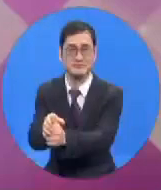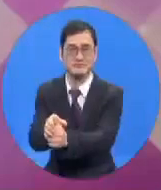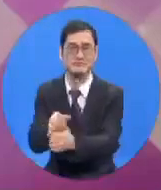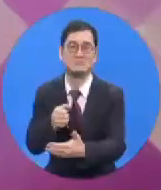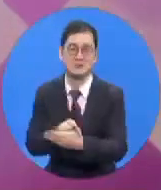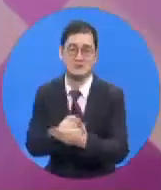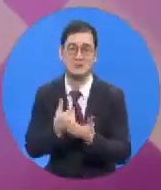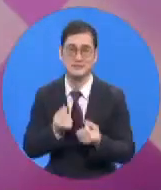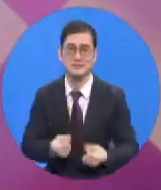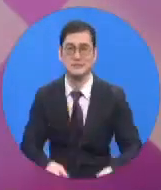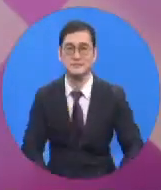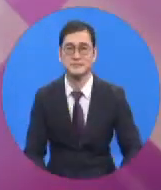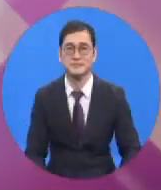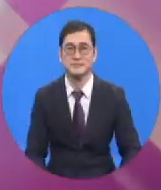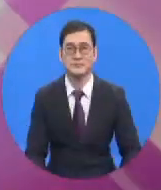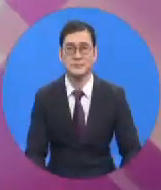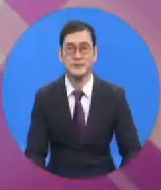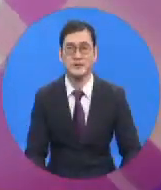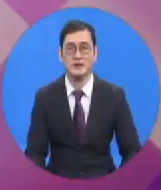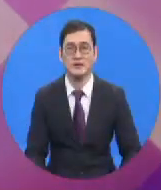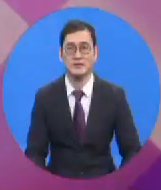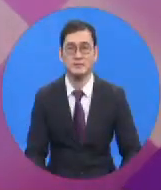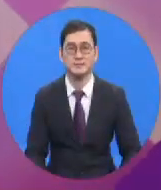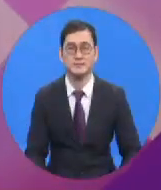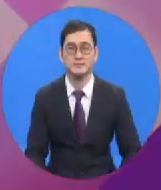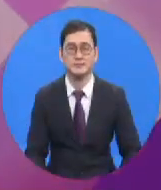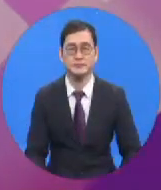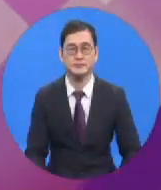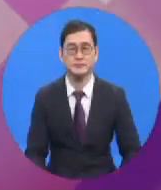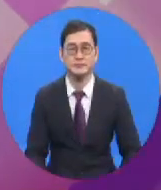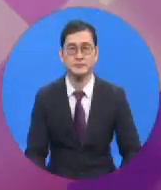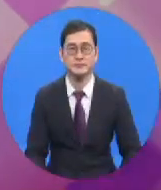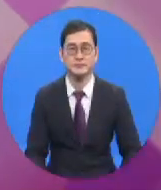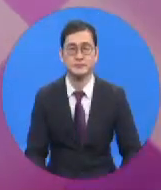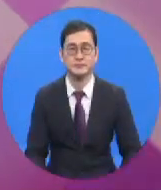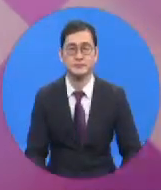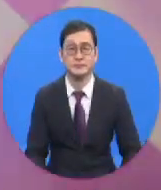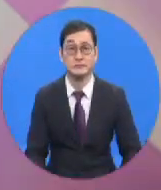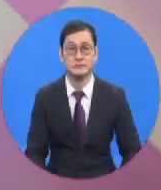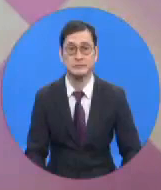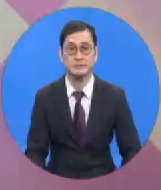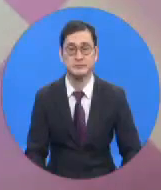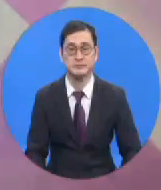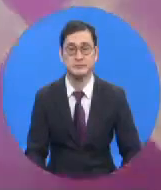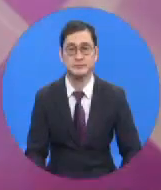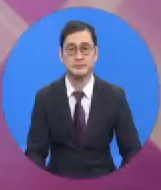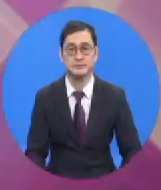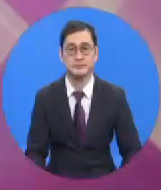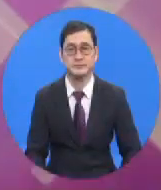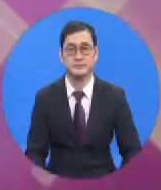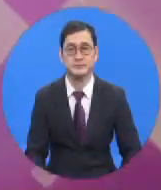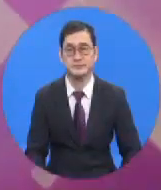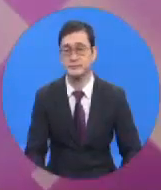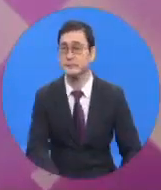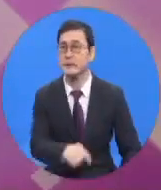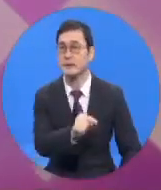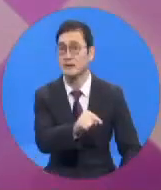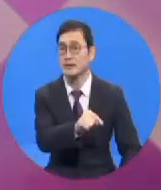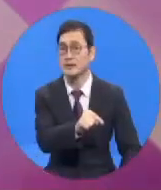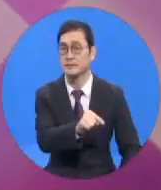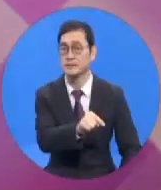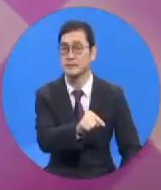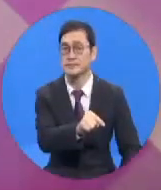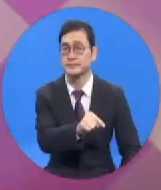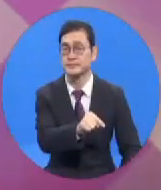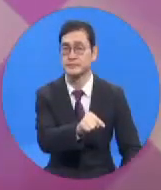네, 오늘 조간신문들도 이 의혹과 관련해서 많은 새로운 문제를 제기하고 있는데, 그중 하나가 이 김학의